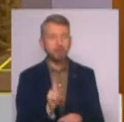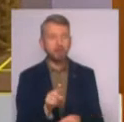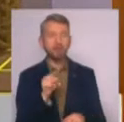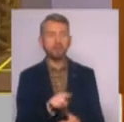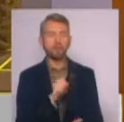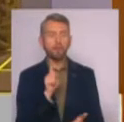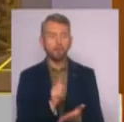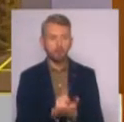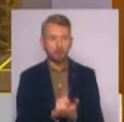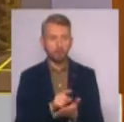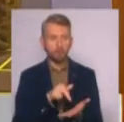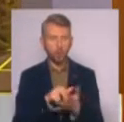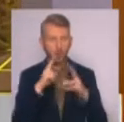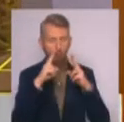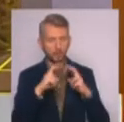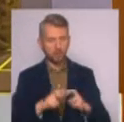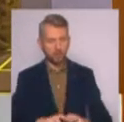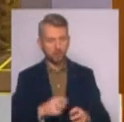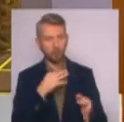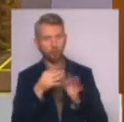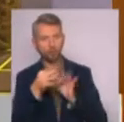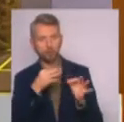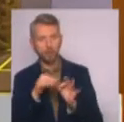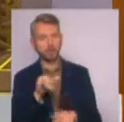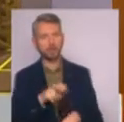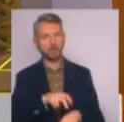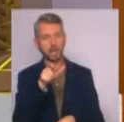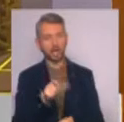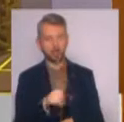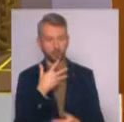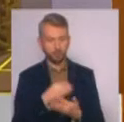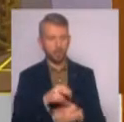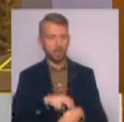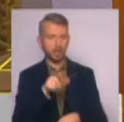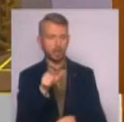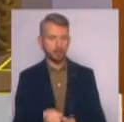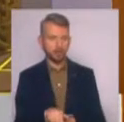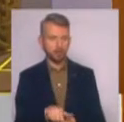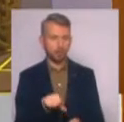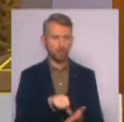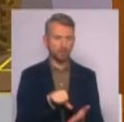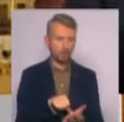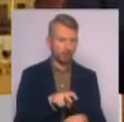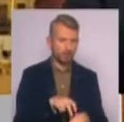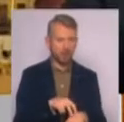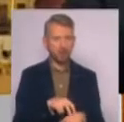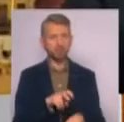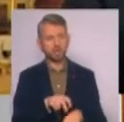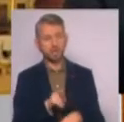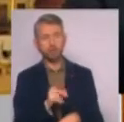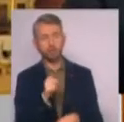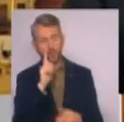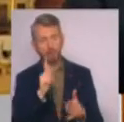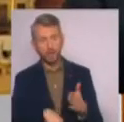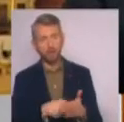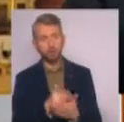повинні пройти обстеження, консультацію у лікаря, у свого лікаря, дільничого чи лікаря, якому ви довіряєте, до